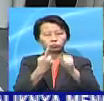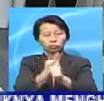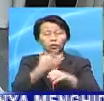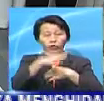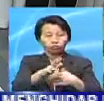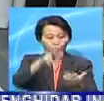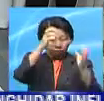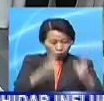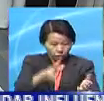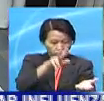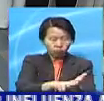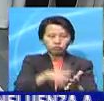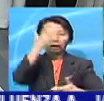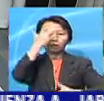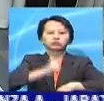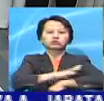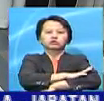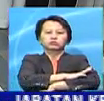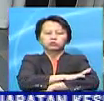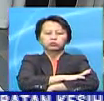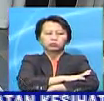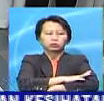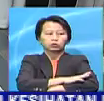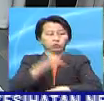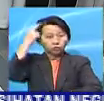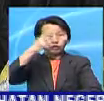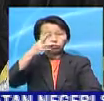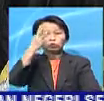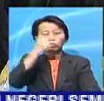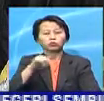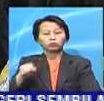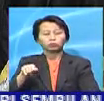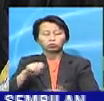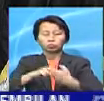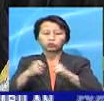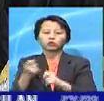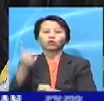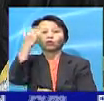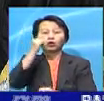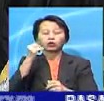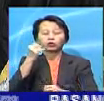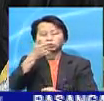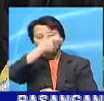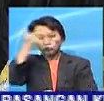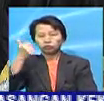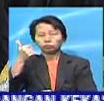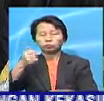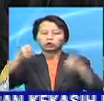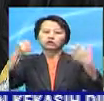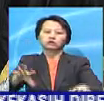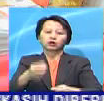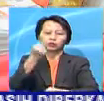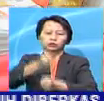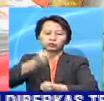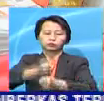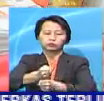setelah disahkan mengidap penyakit tersebut. Faktor yang menjadi penyumbang masalah kewangan ini disebabkan kehilangan